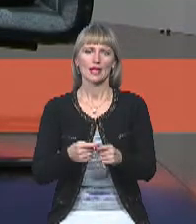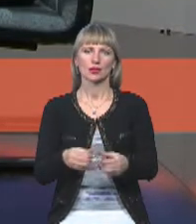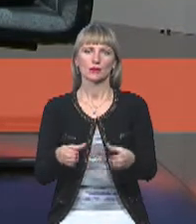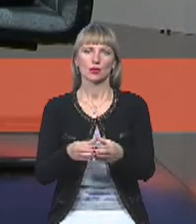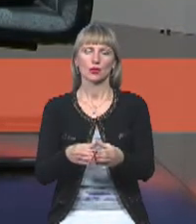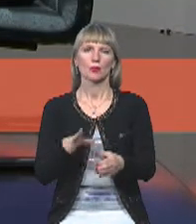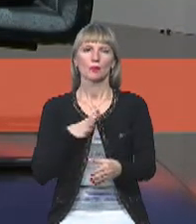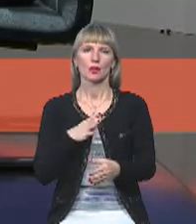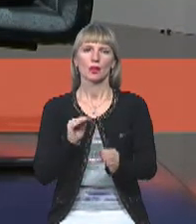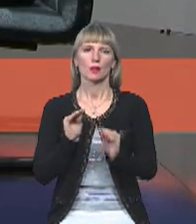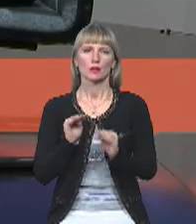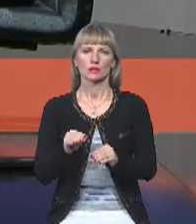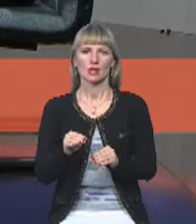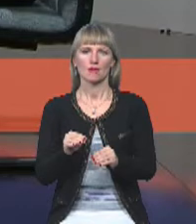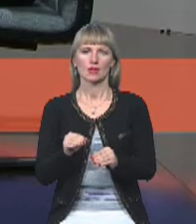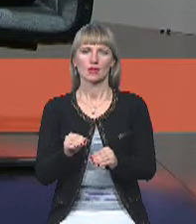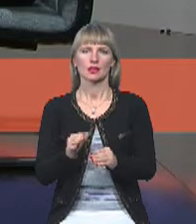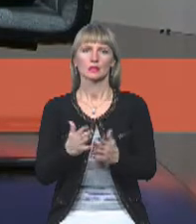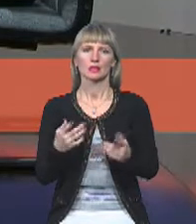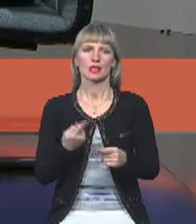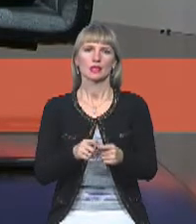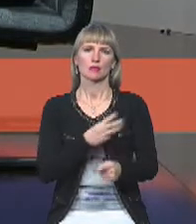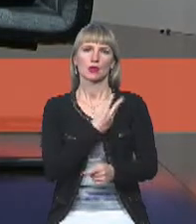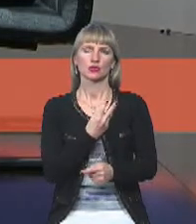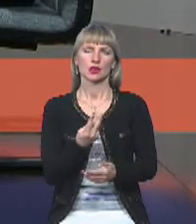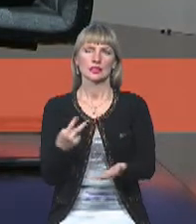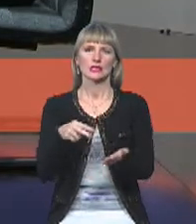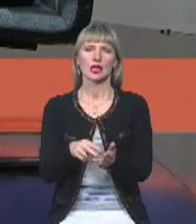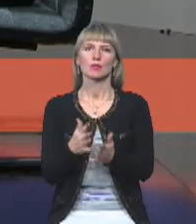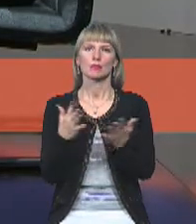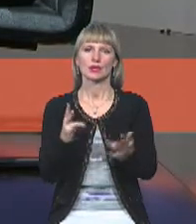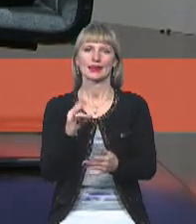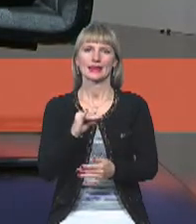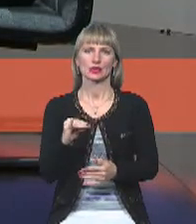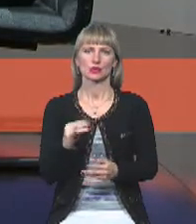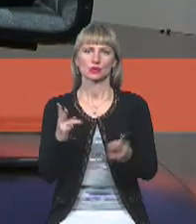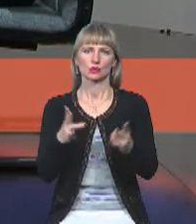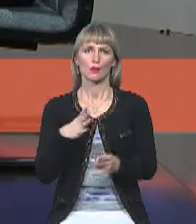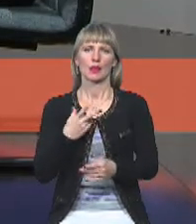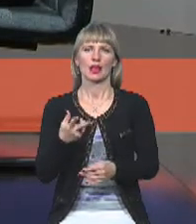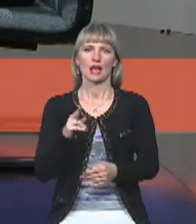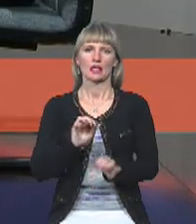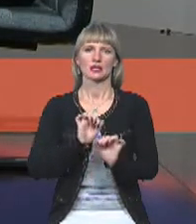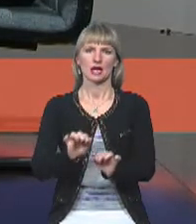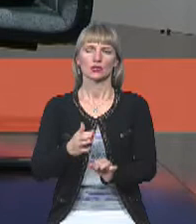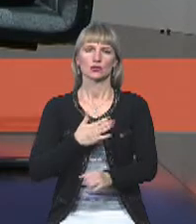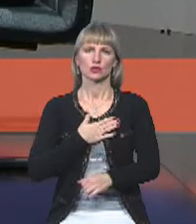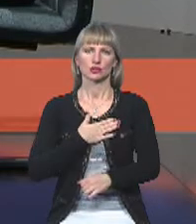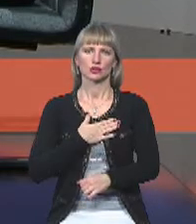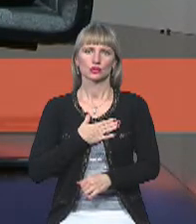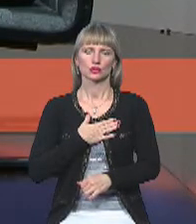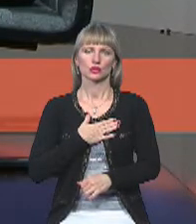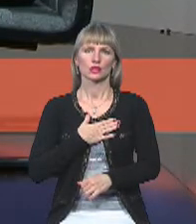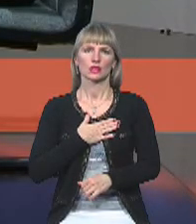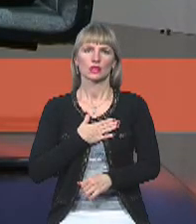поставлені більше, тобто цих бажаючих стало в два рази більше, ніж потрібно було для захисту нашої,